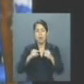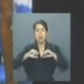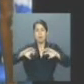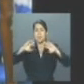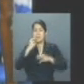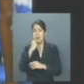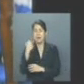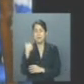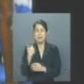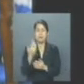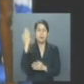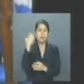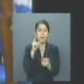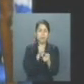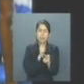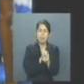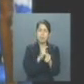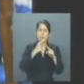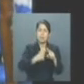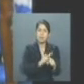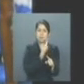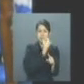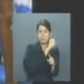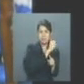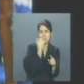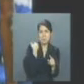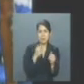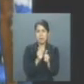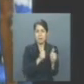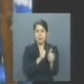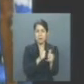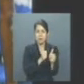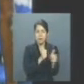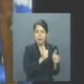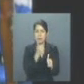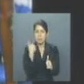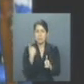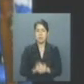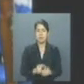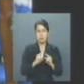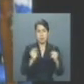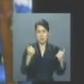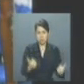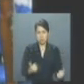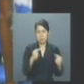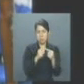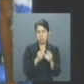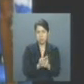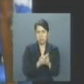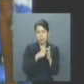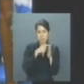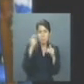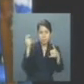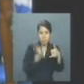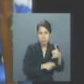บกันเมื่อเดือนตุลาคมที่ผ่านมาอย่างไรก็ตามครับโทษแบนดังกล่าวยังไม่มีผลทันทีเนื่องจากซัวเรสมีโอกาส